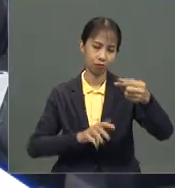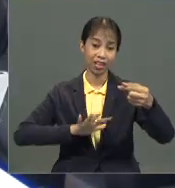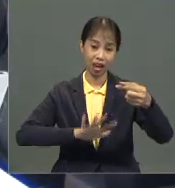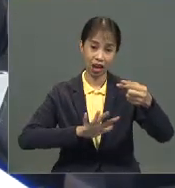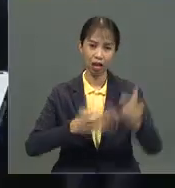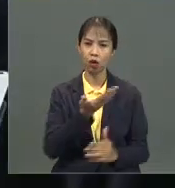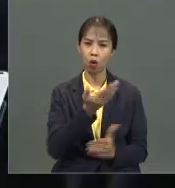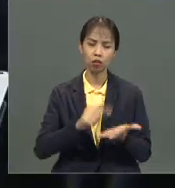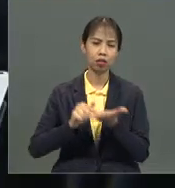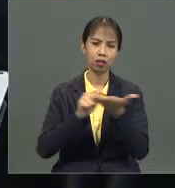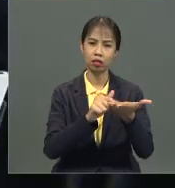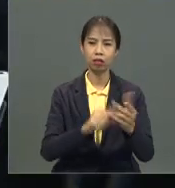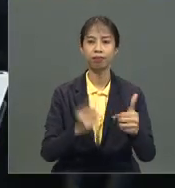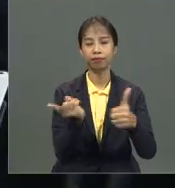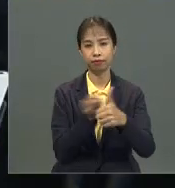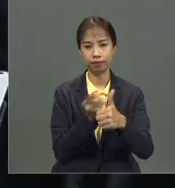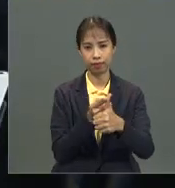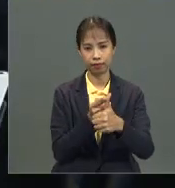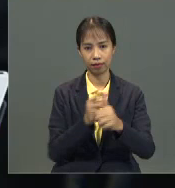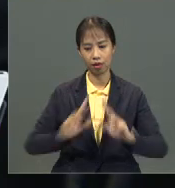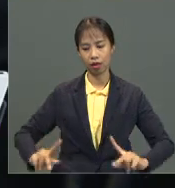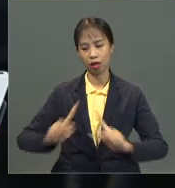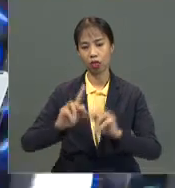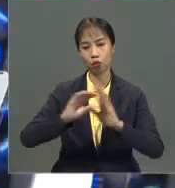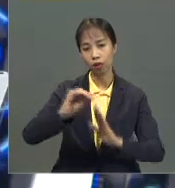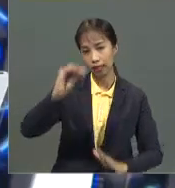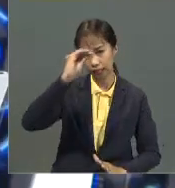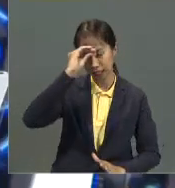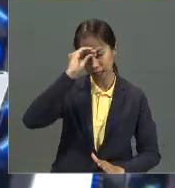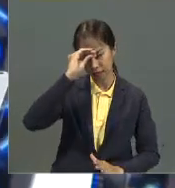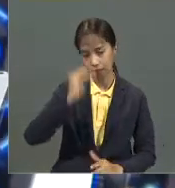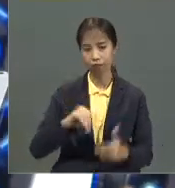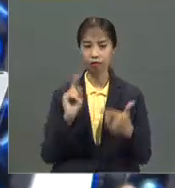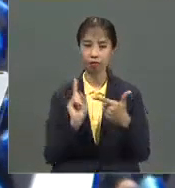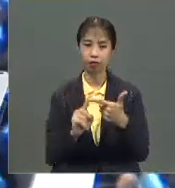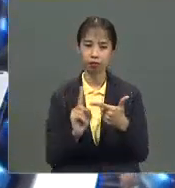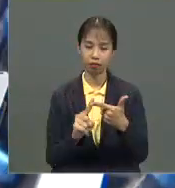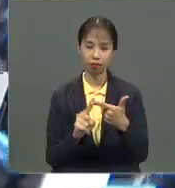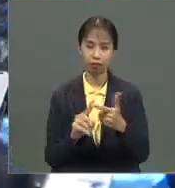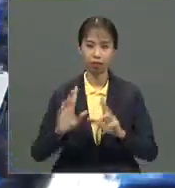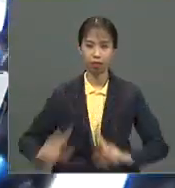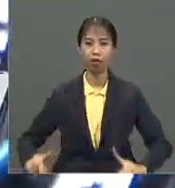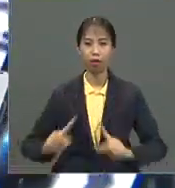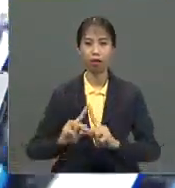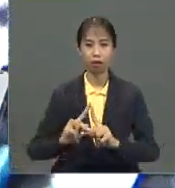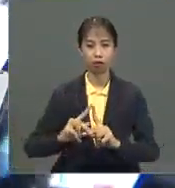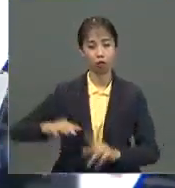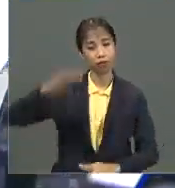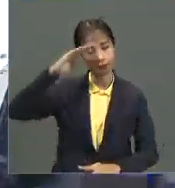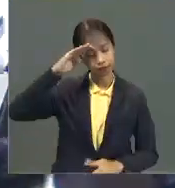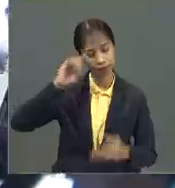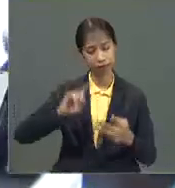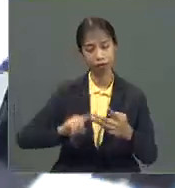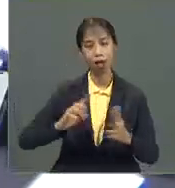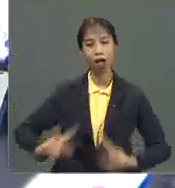ที่สุดนะครับประกอบด้วยอันดับแรกคือกระทรวงศึกษาธิการรองลงมาคือกระทรวงมหาดไทยกระทรวง